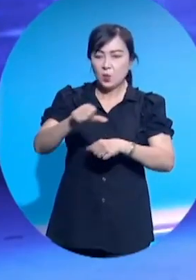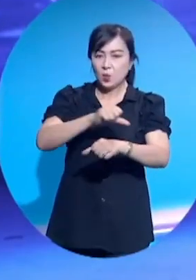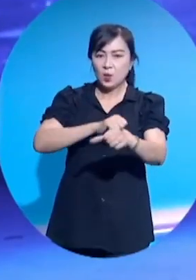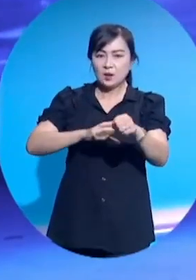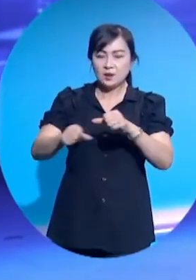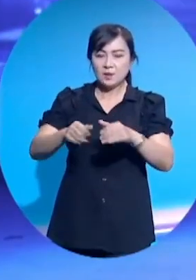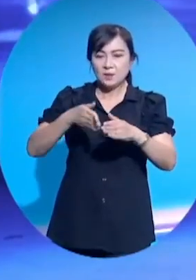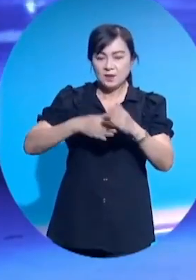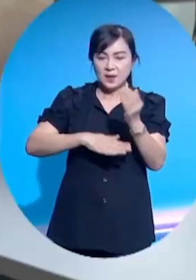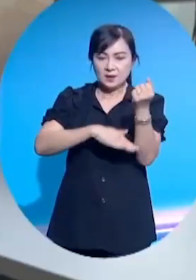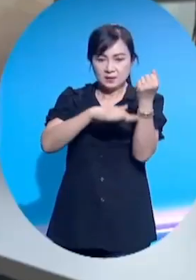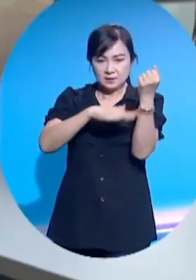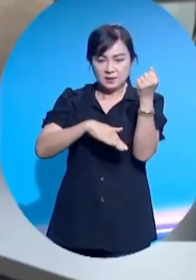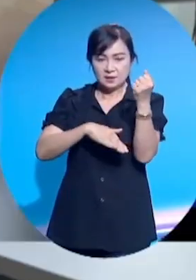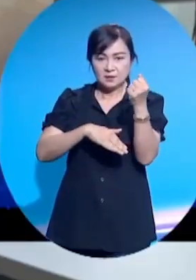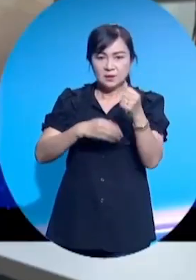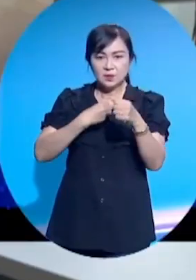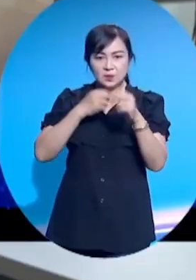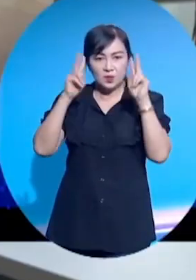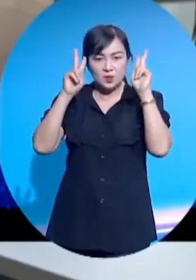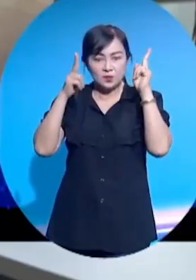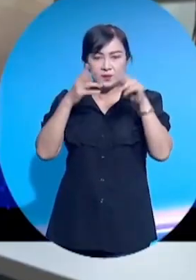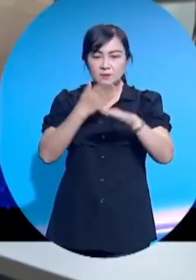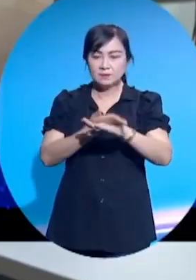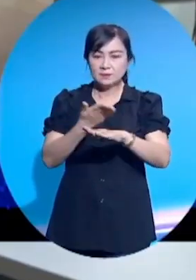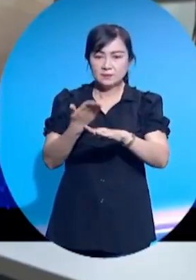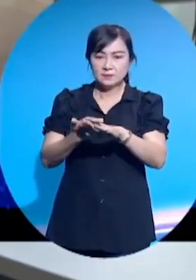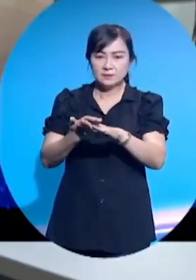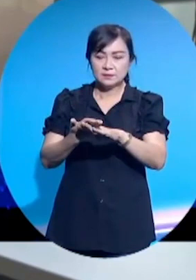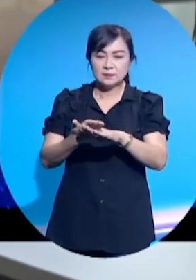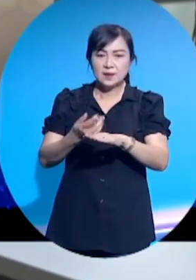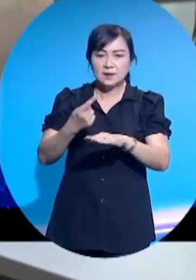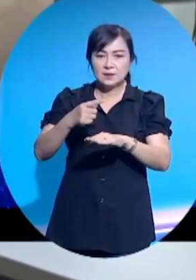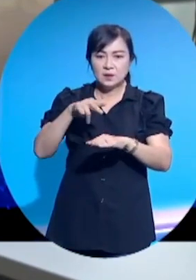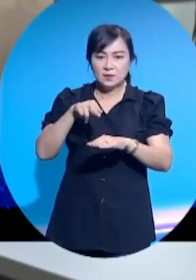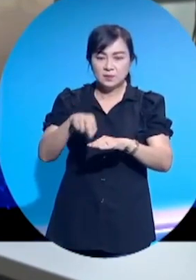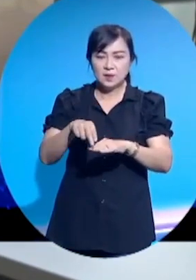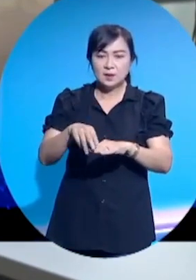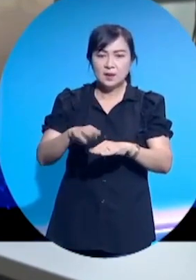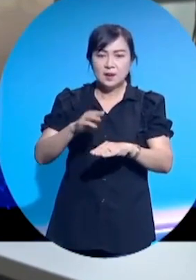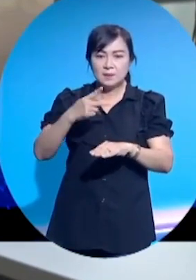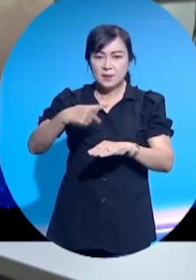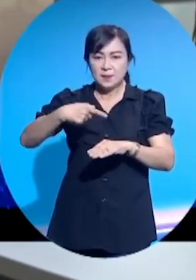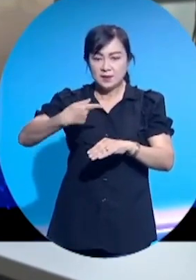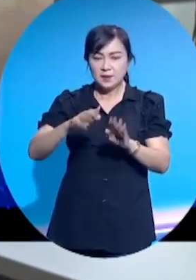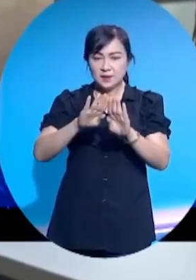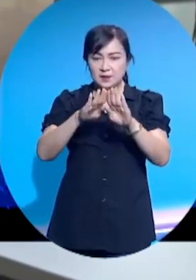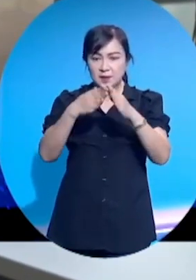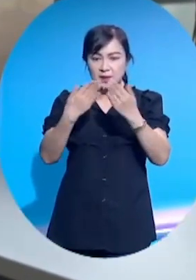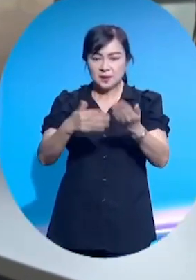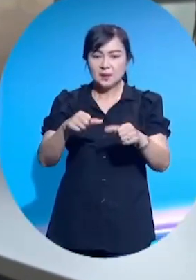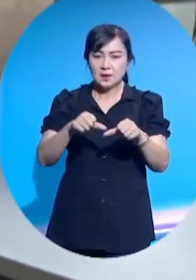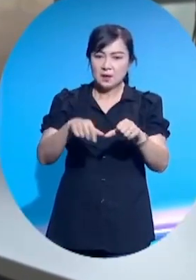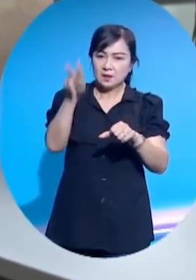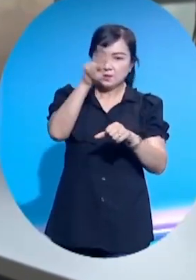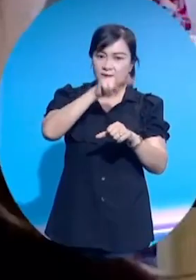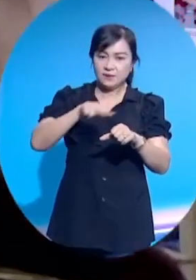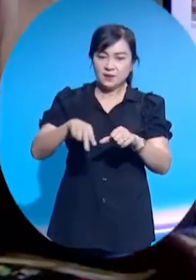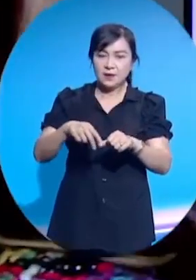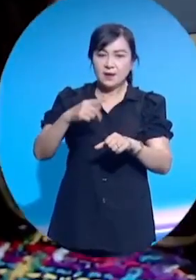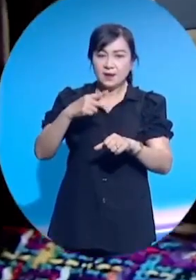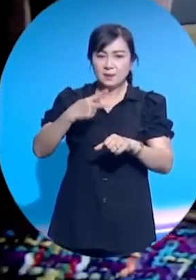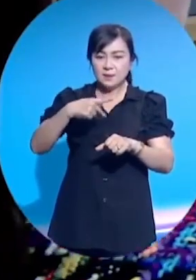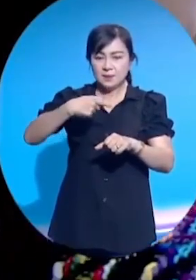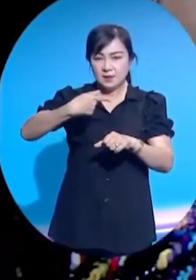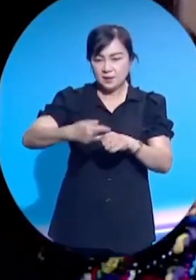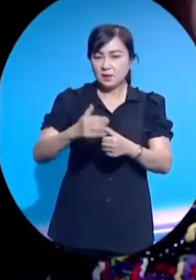động của cửa hàng sơn. Tôi rất vui khi sản phẩm Spectrazon Mix của PPG được triển khai ở thị trường Việt Nam. PPG